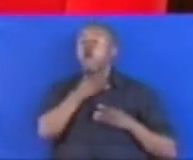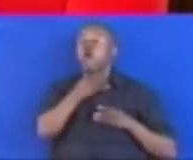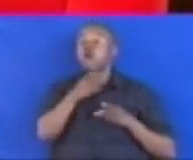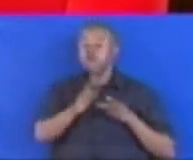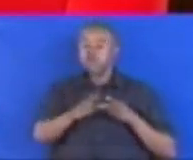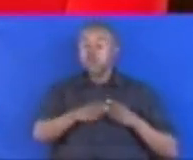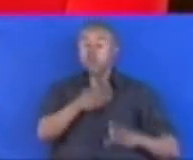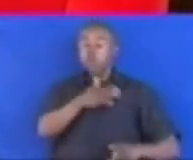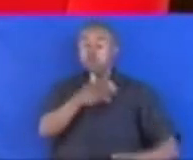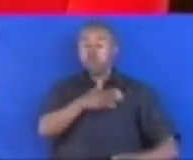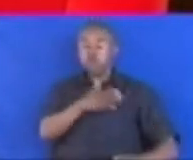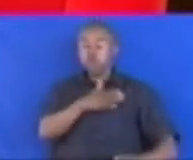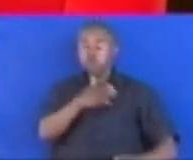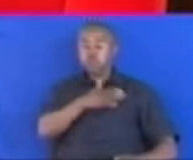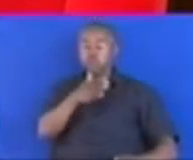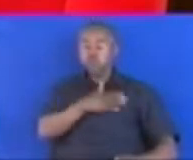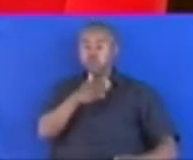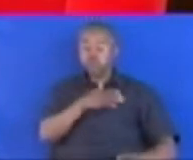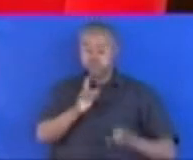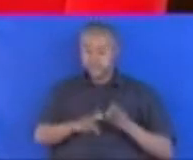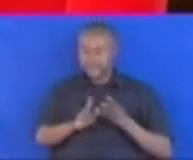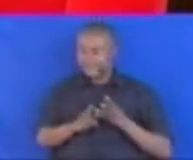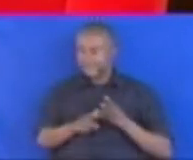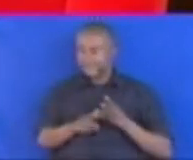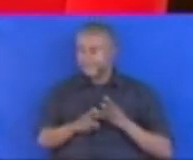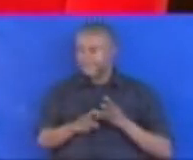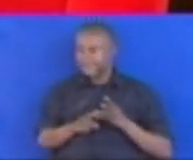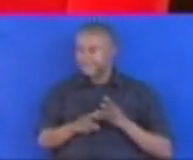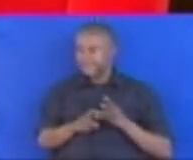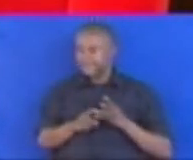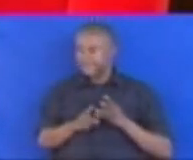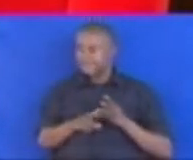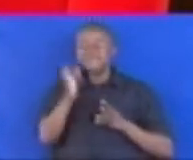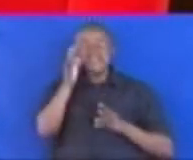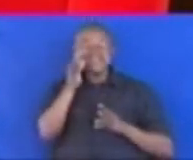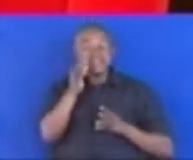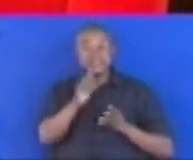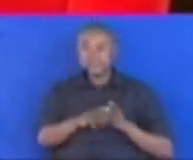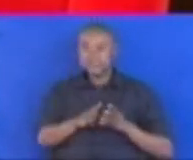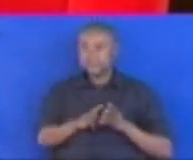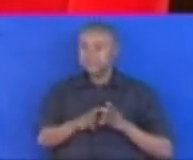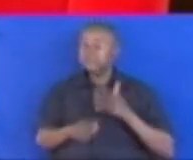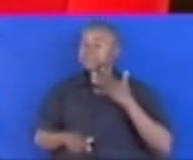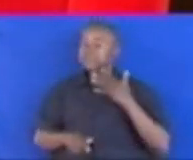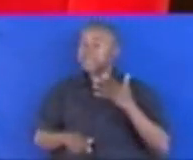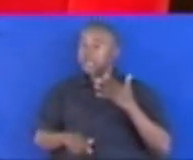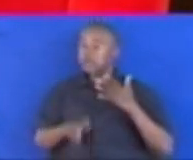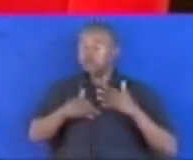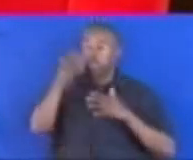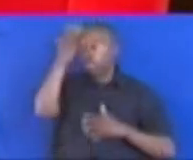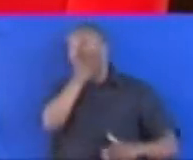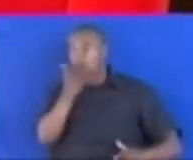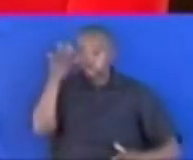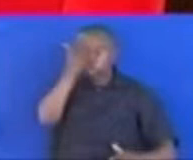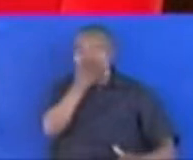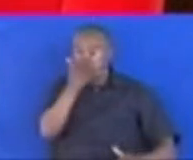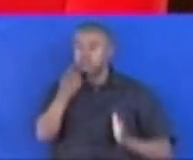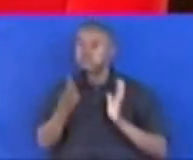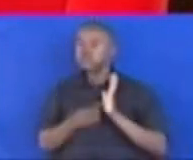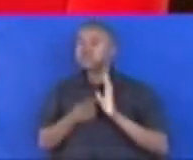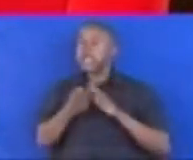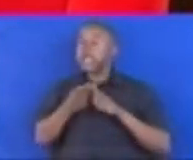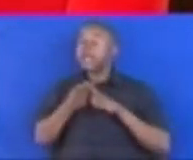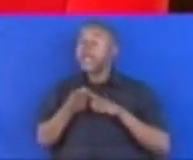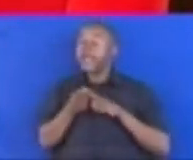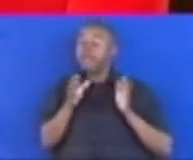mapigo ya moyo yanakwenda haraka, nne bad rash kwenye mwili, tano dizziness, na sita damu